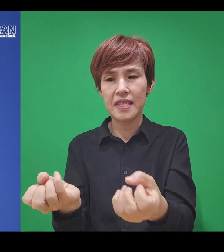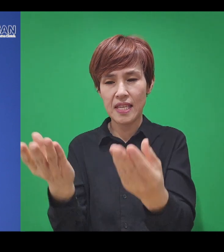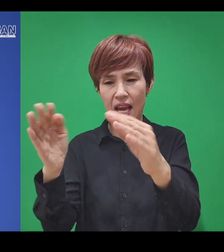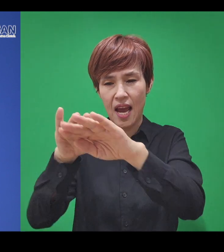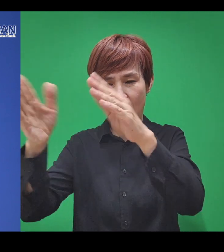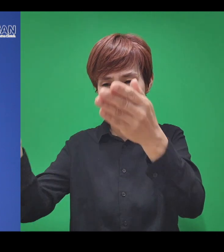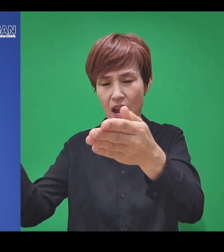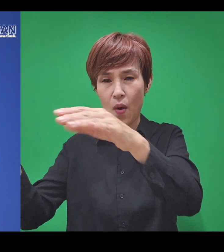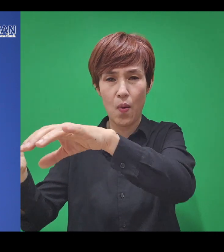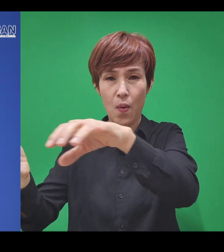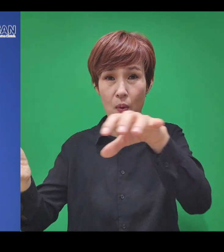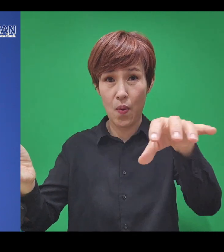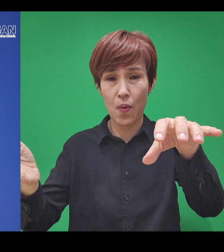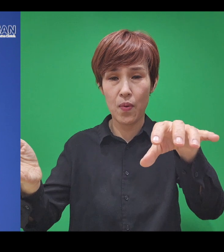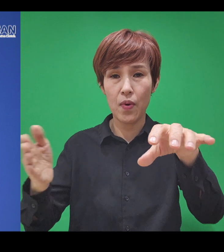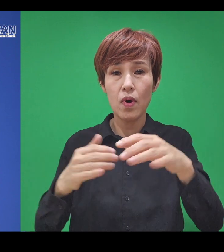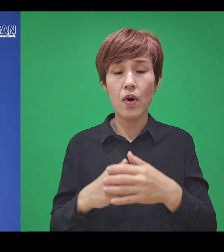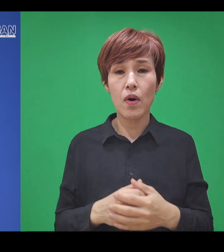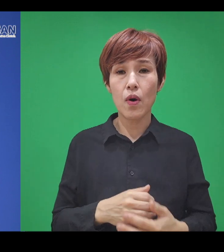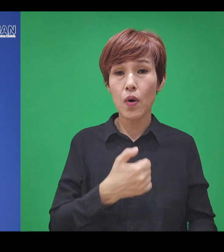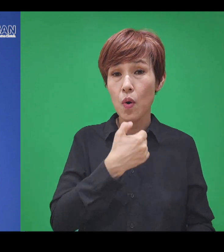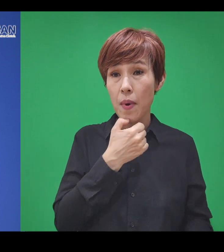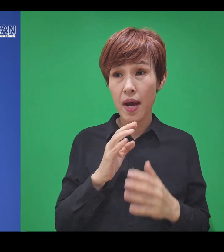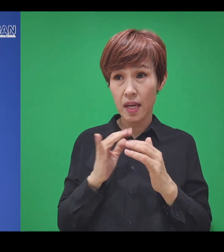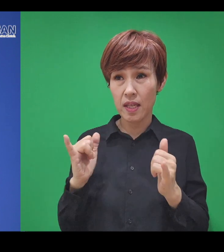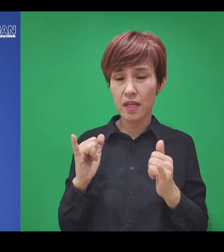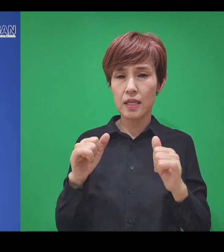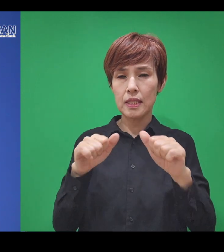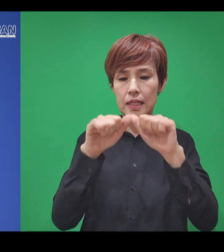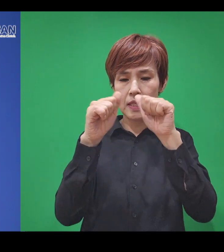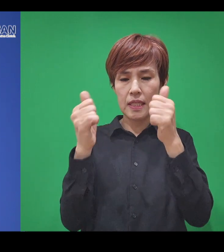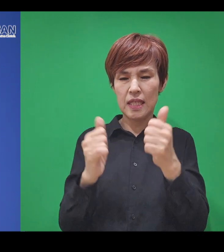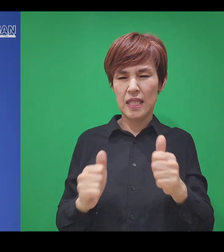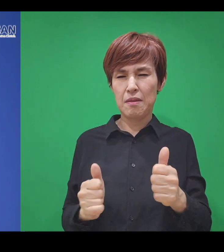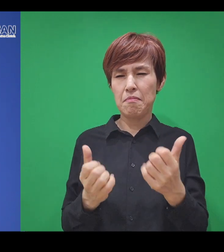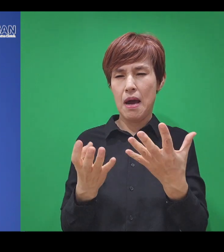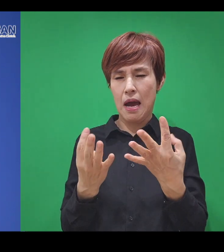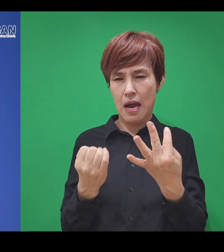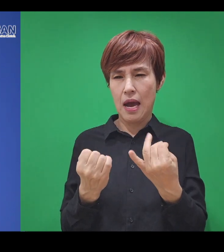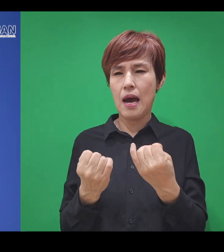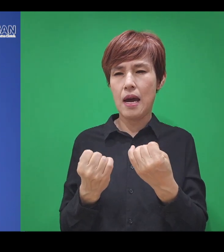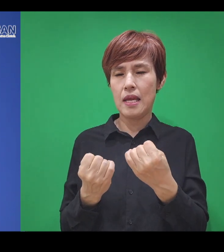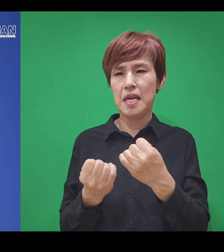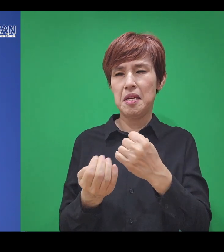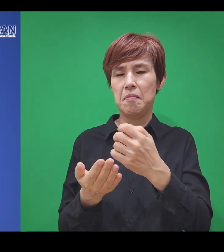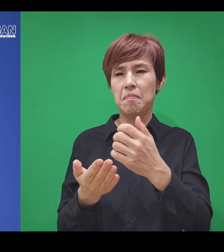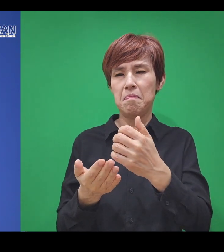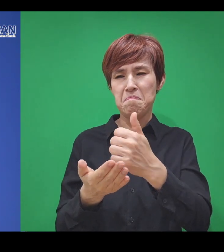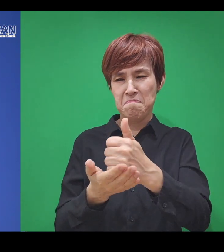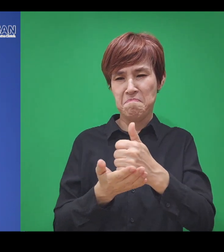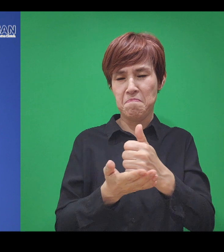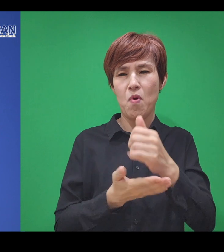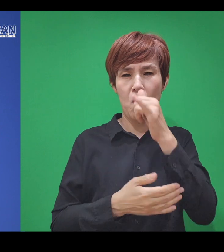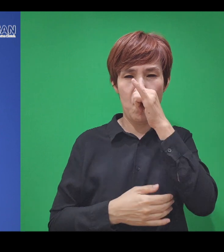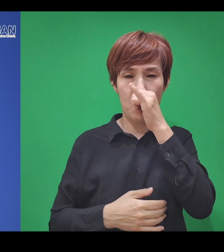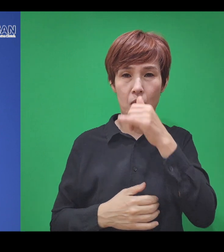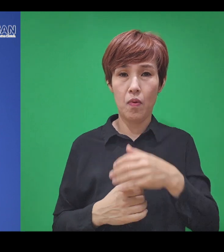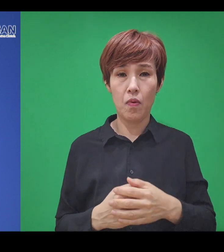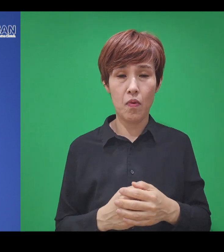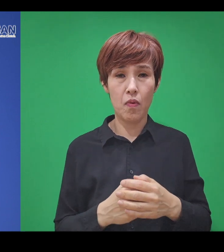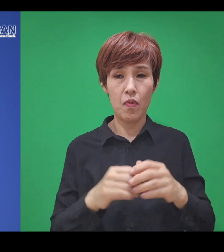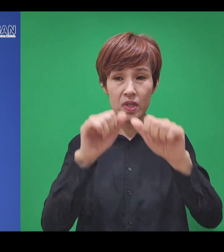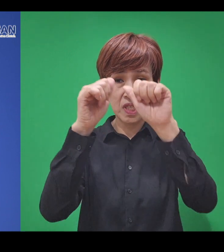로마인들은 마음속에 많은 신들을 모시고 살았습니다. 그래서 신을 화나게 하는 걸 두려워했어요.